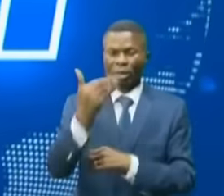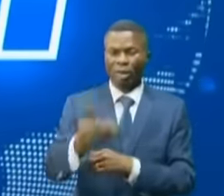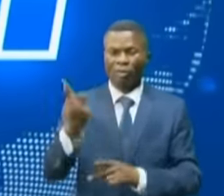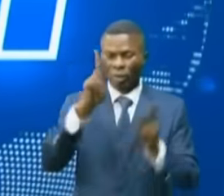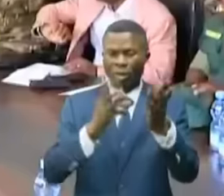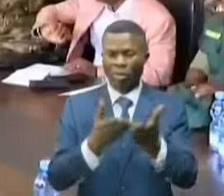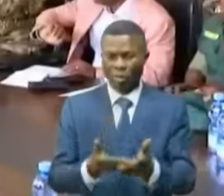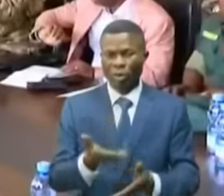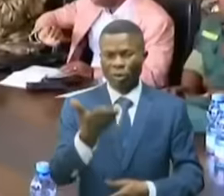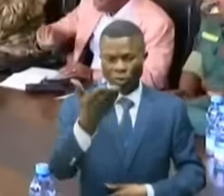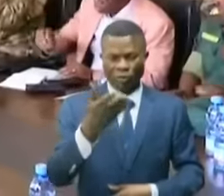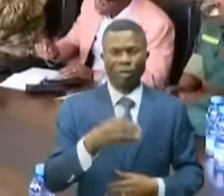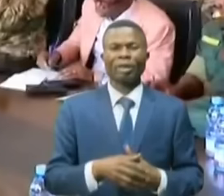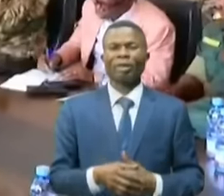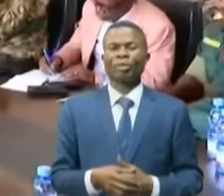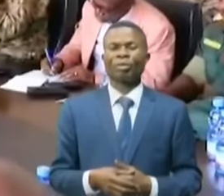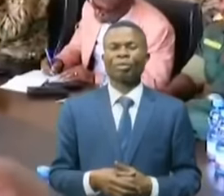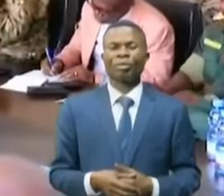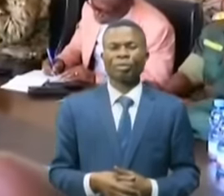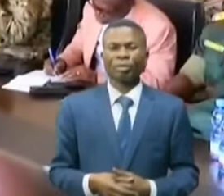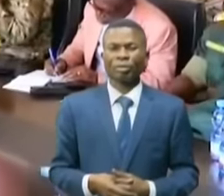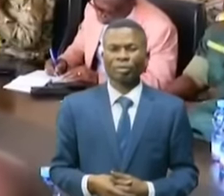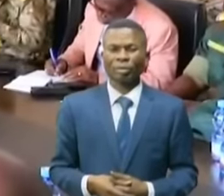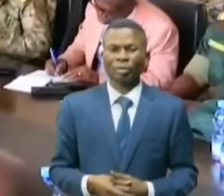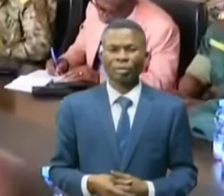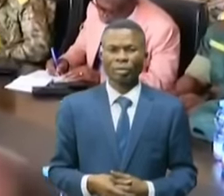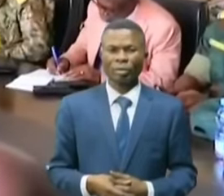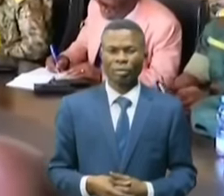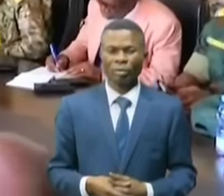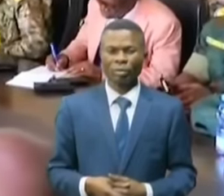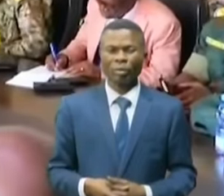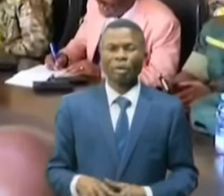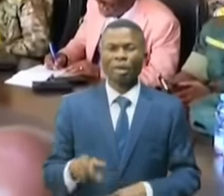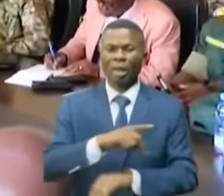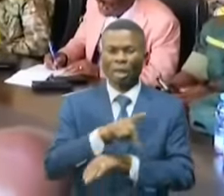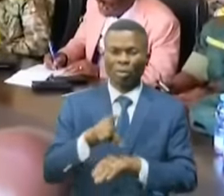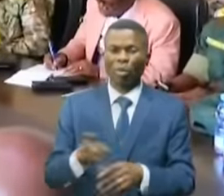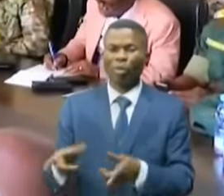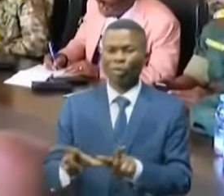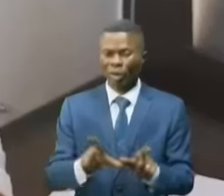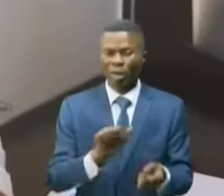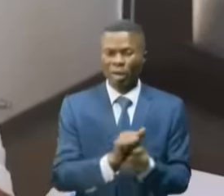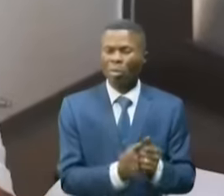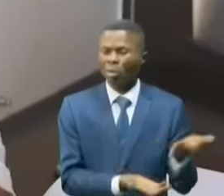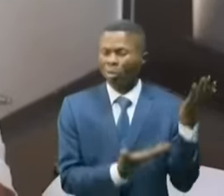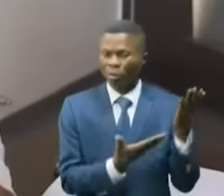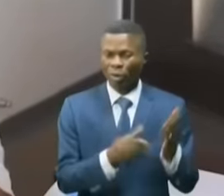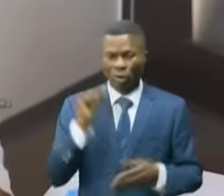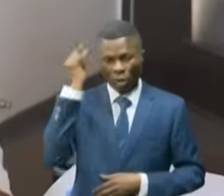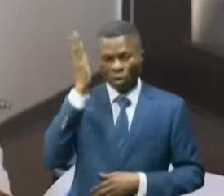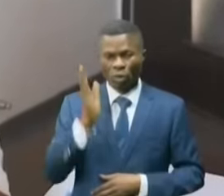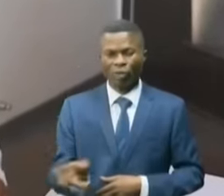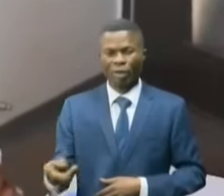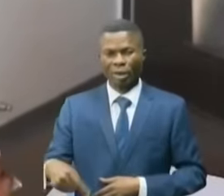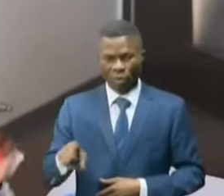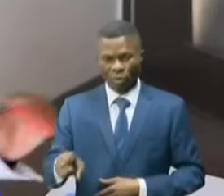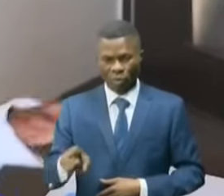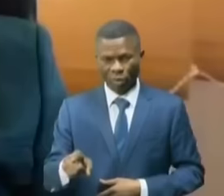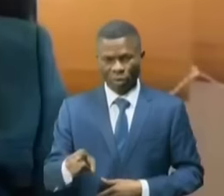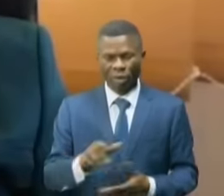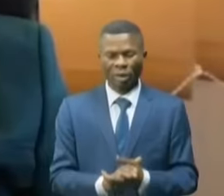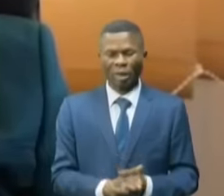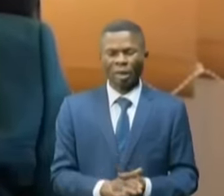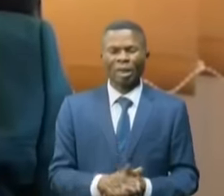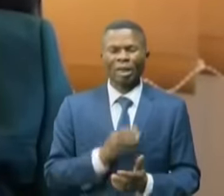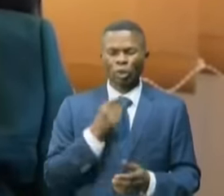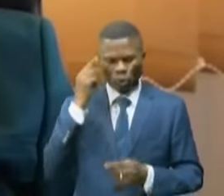population. La sécurité de Lolabé est l'une des préoccupations majeures de la gouverneure de province, ayant toujours à